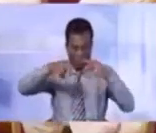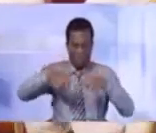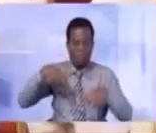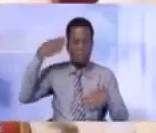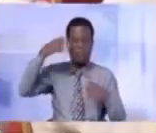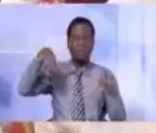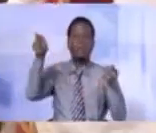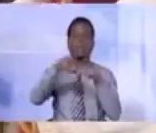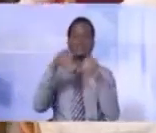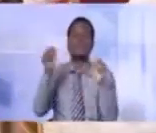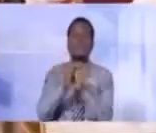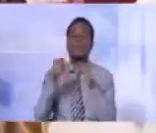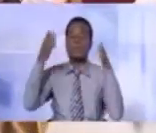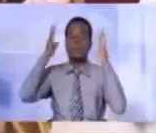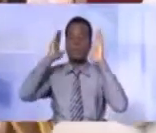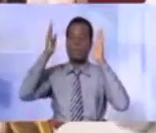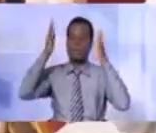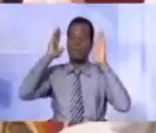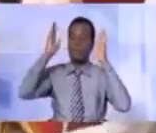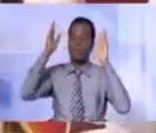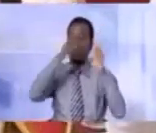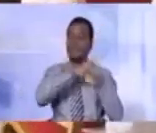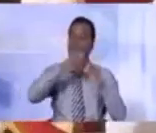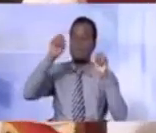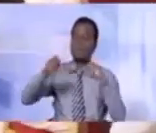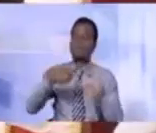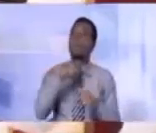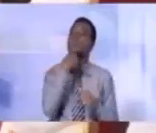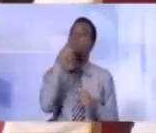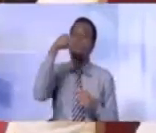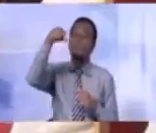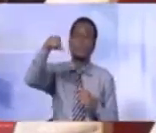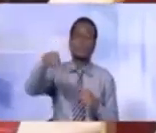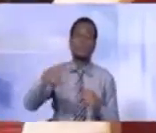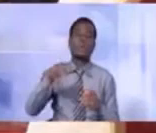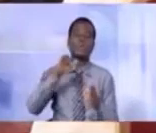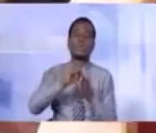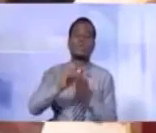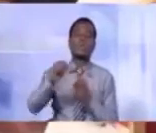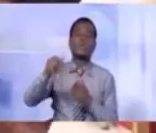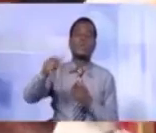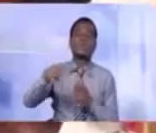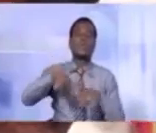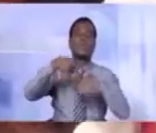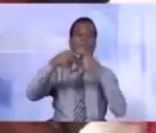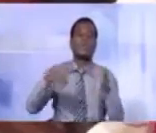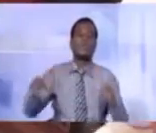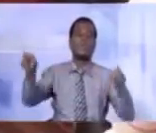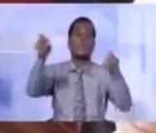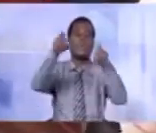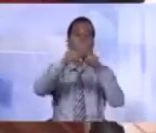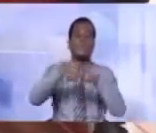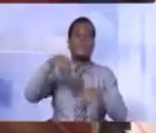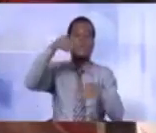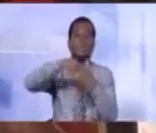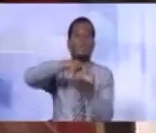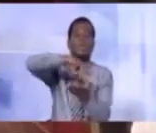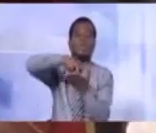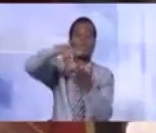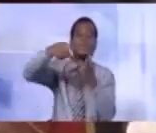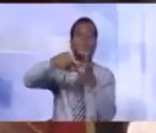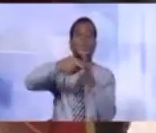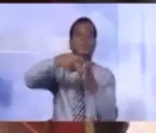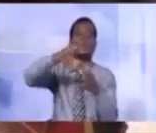avec attention et j'ai pu vous dire que ceci va également dans le sens